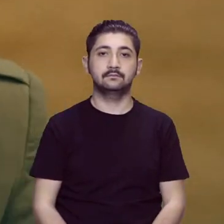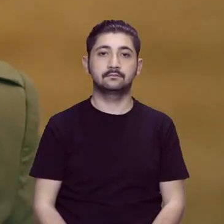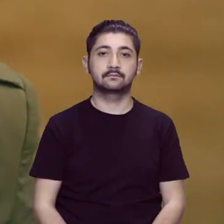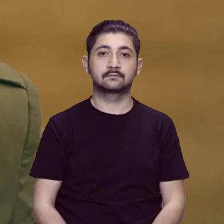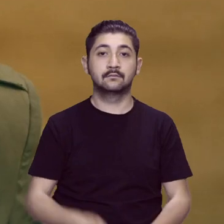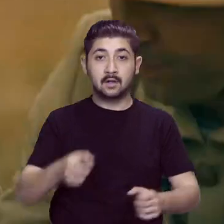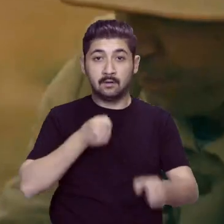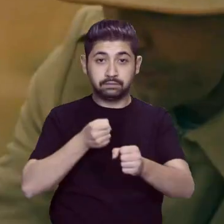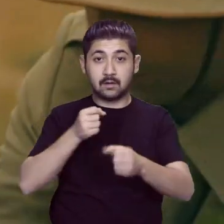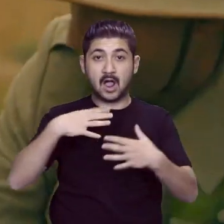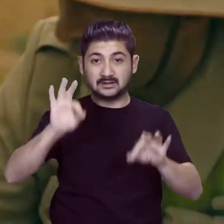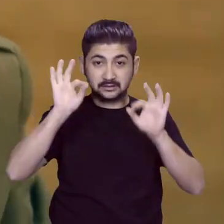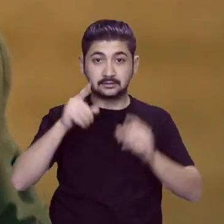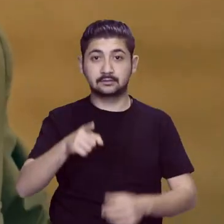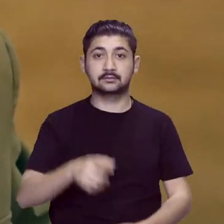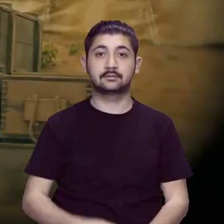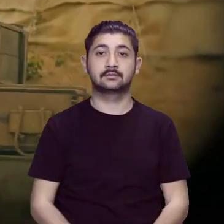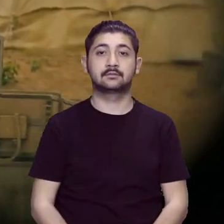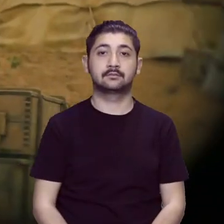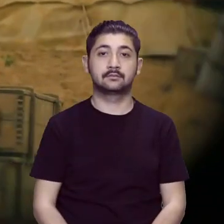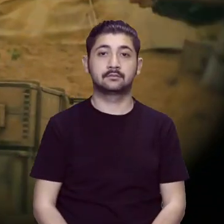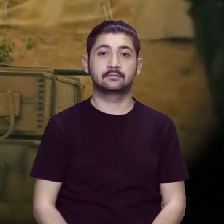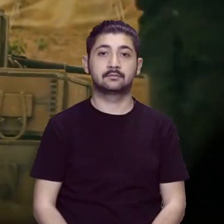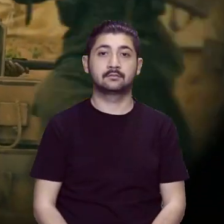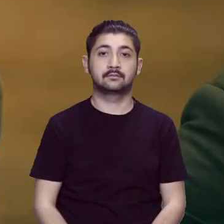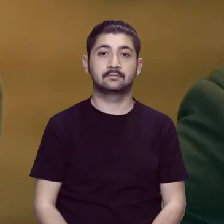Başarıl! Ateş hazır ol! Gözü Şefik'te.